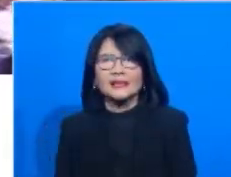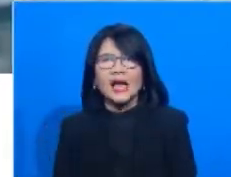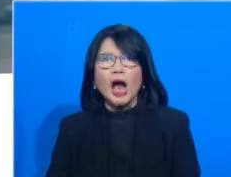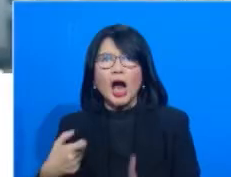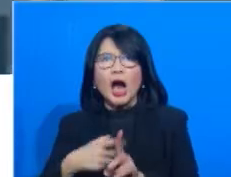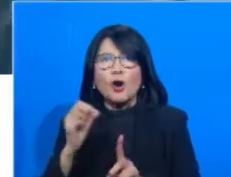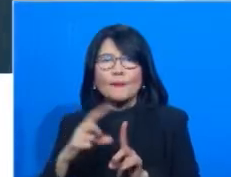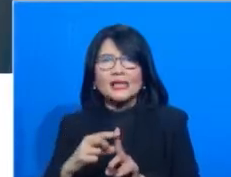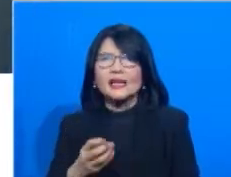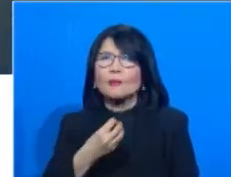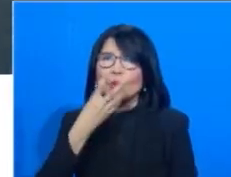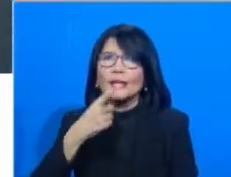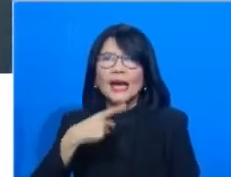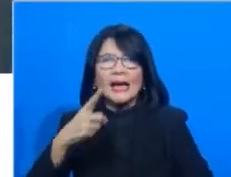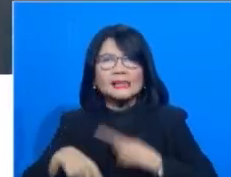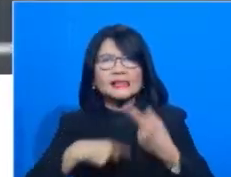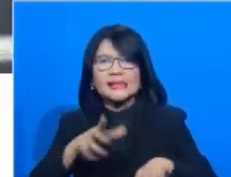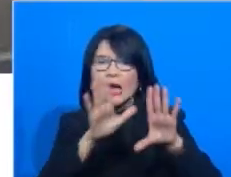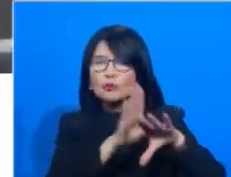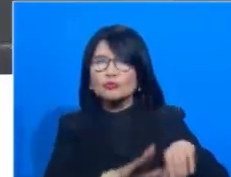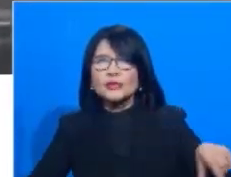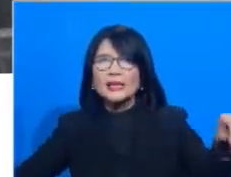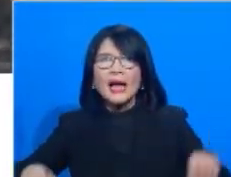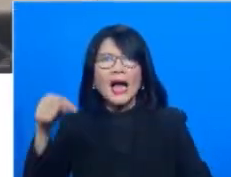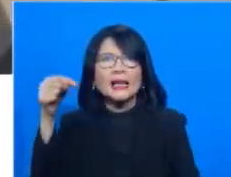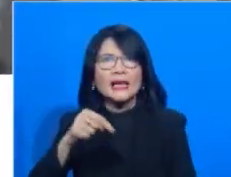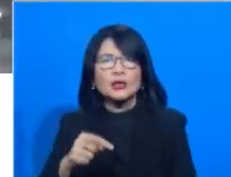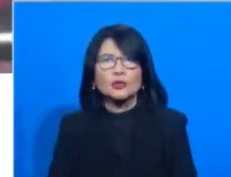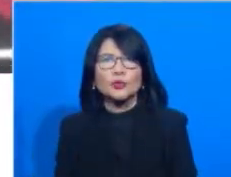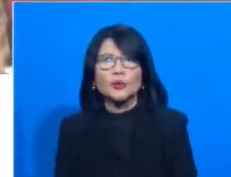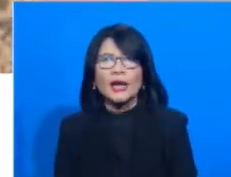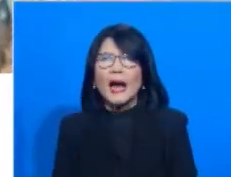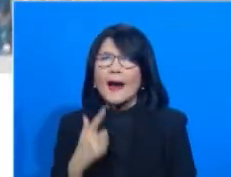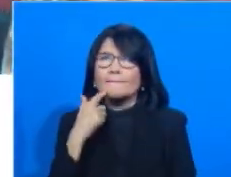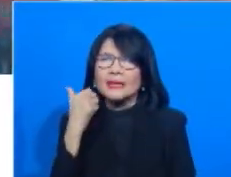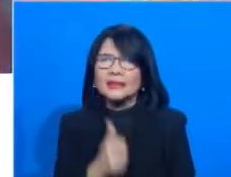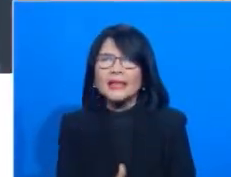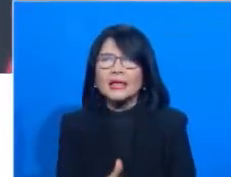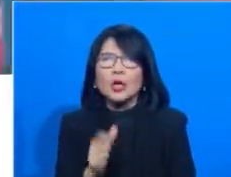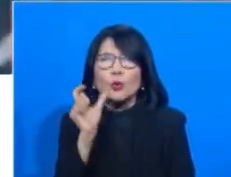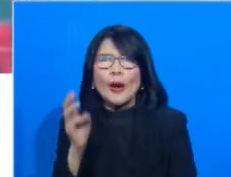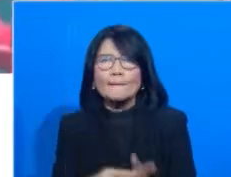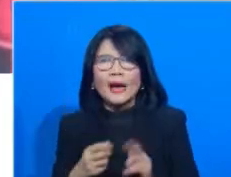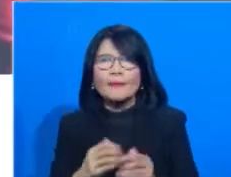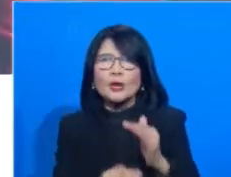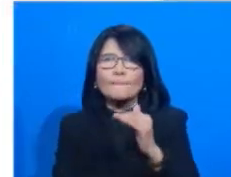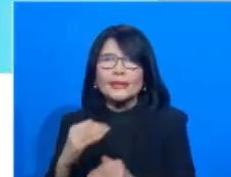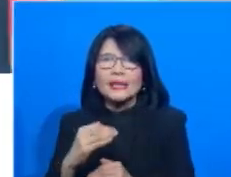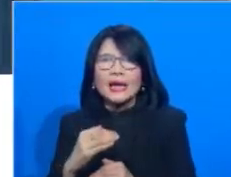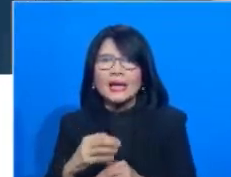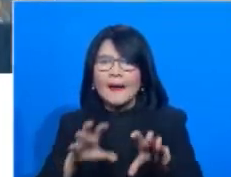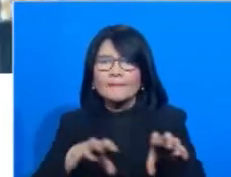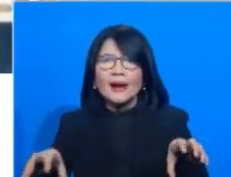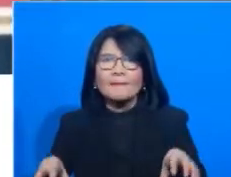Duki mengungkapkan Cerita Nusantara merupakan ajang yang menjadi kunci bagi UMKM untuk meningkatkan peran produk